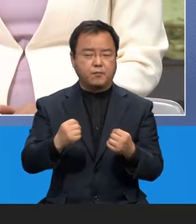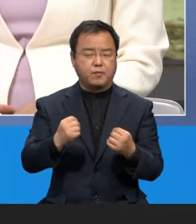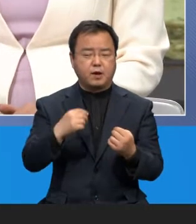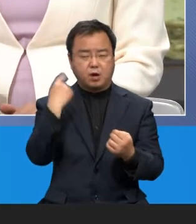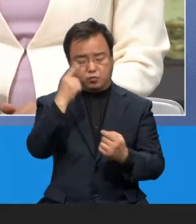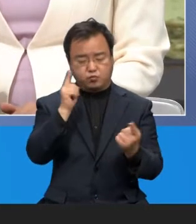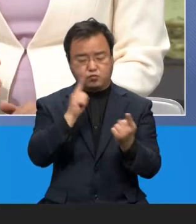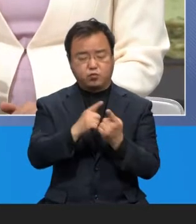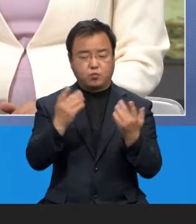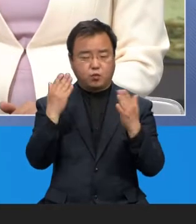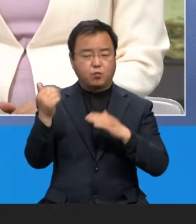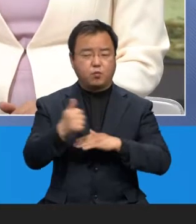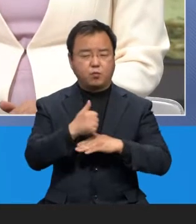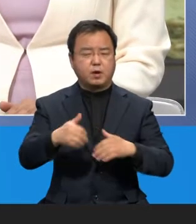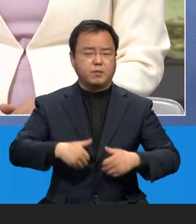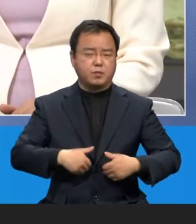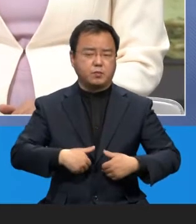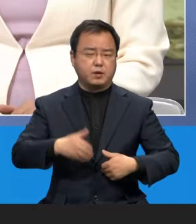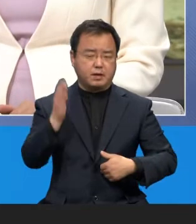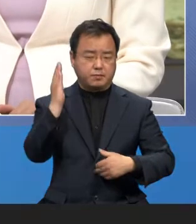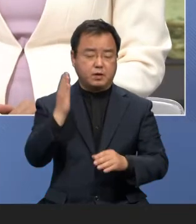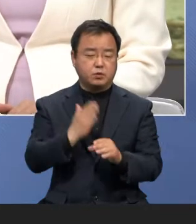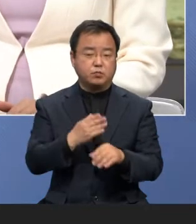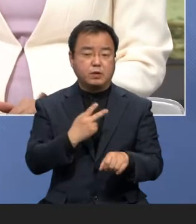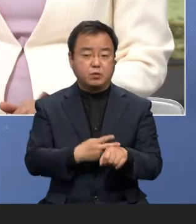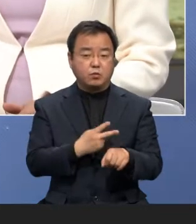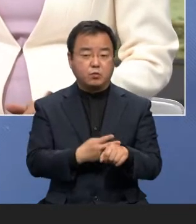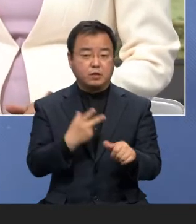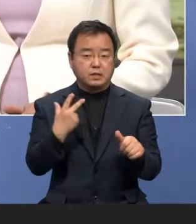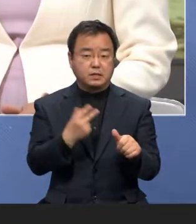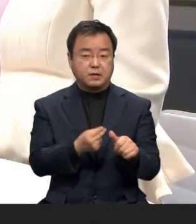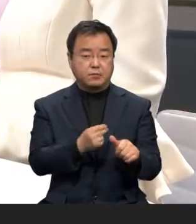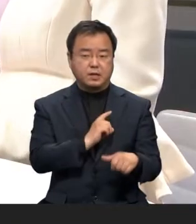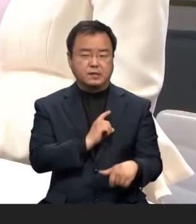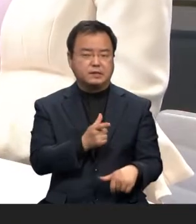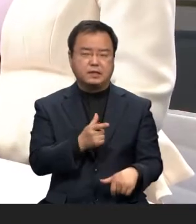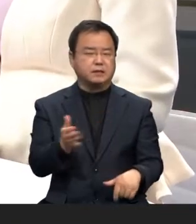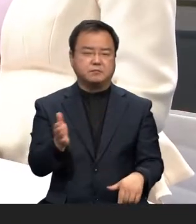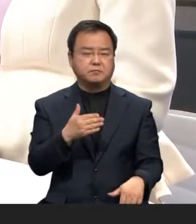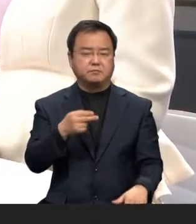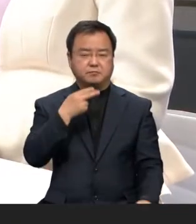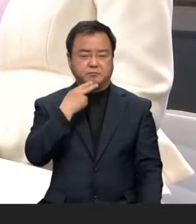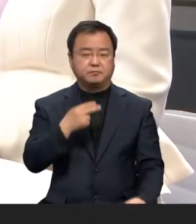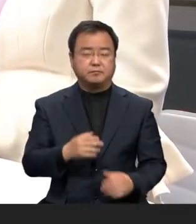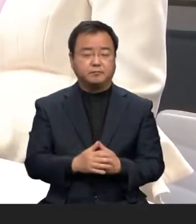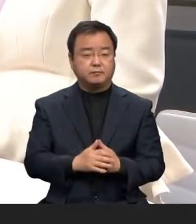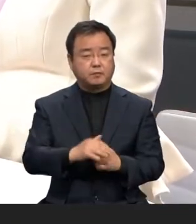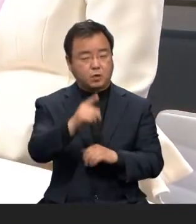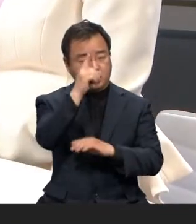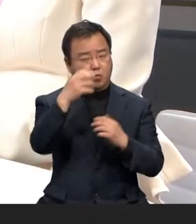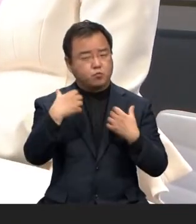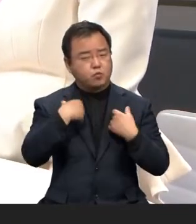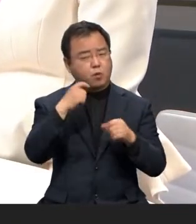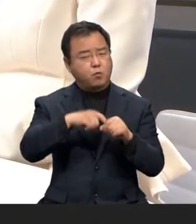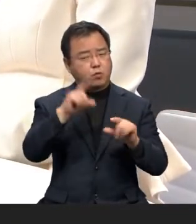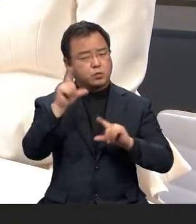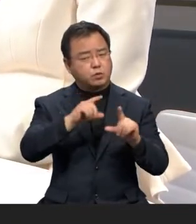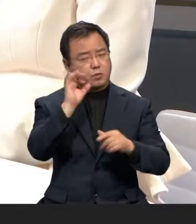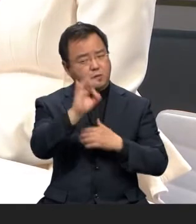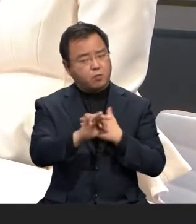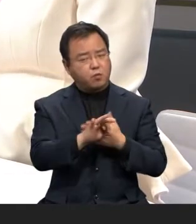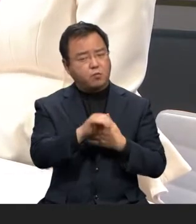지역인데 이들 지역에선 아직도 교사에게 접종 자격을 주지 않았습니다. 그동안 정부의 어떤 의도를 보면 그거에 비춰보면